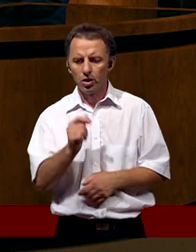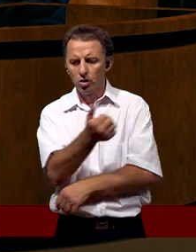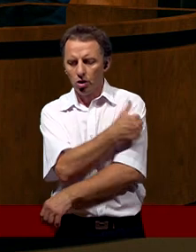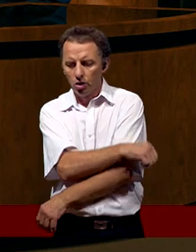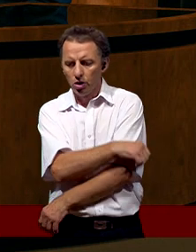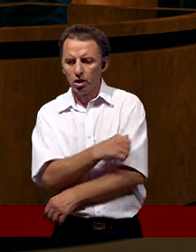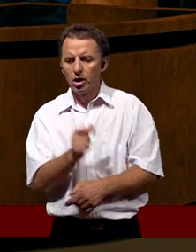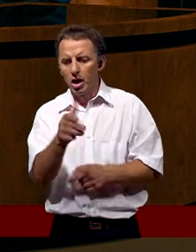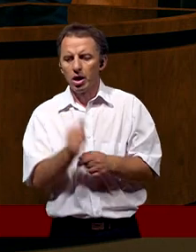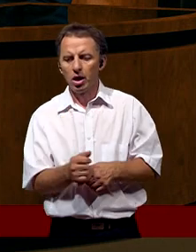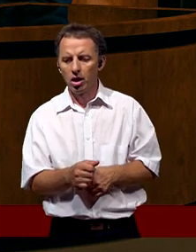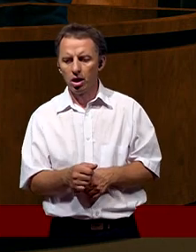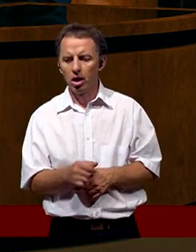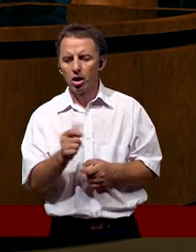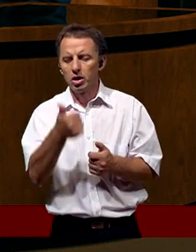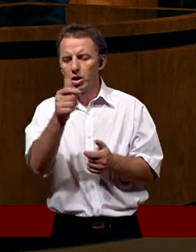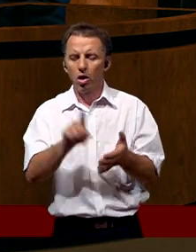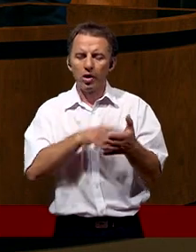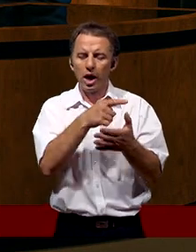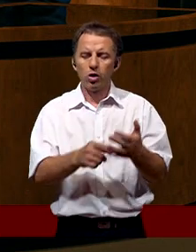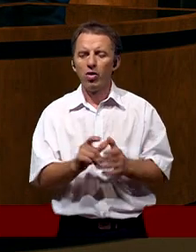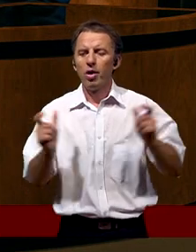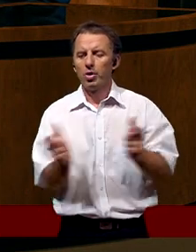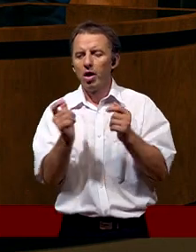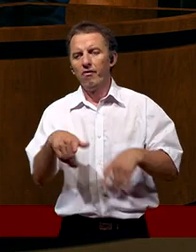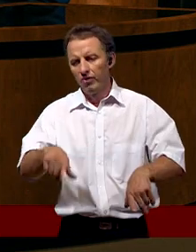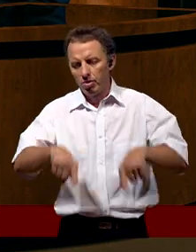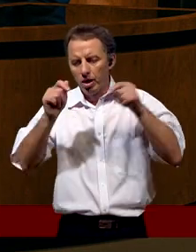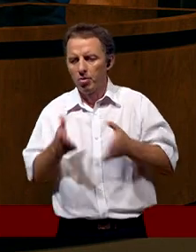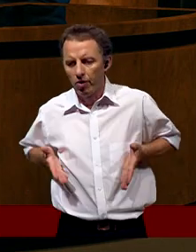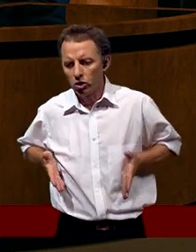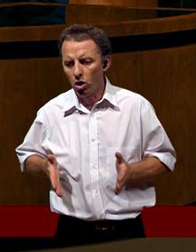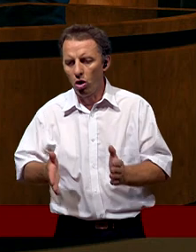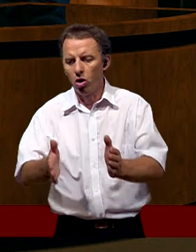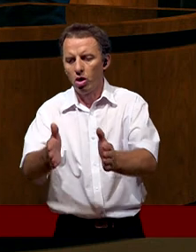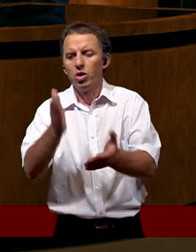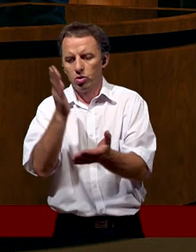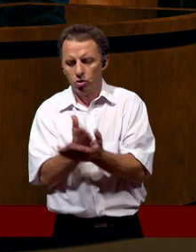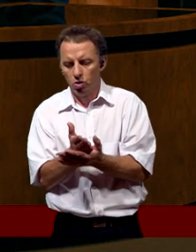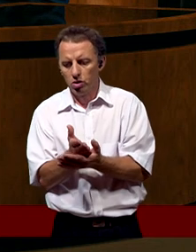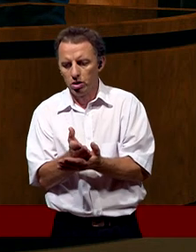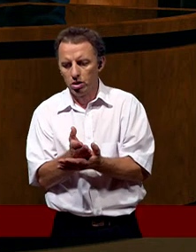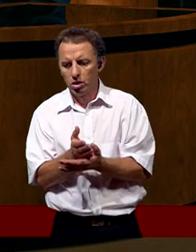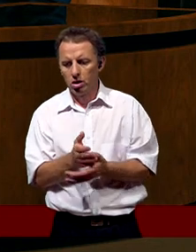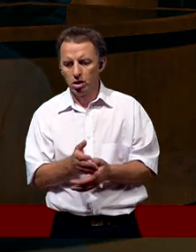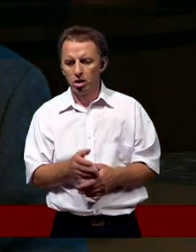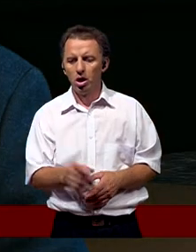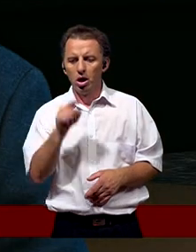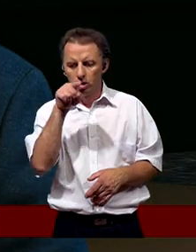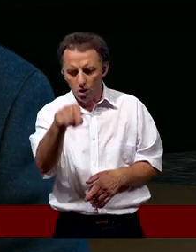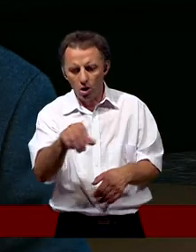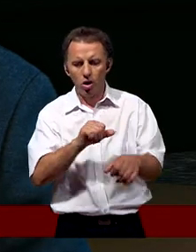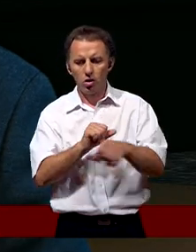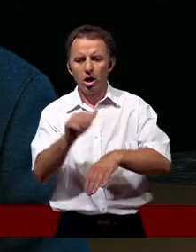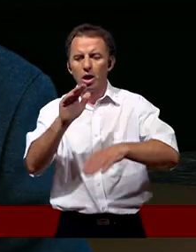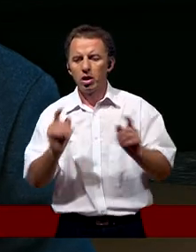że chrześcijaństwo to nie jest jakaś jednorazowa przygoda. Wybieramy się w drogę i już, prawda? Tak. To